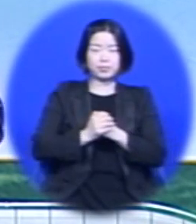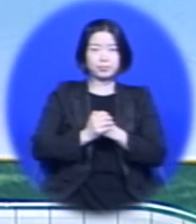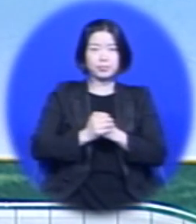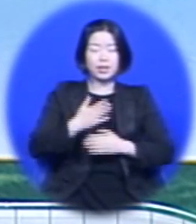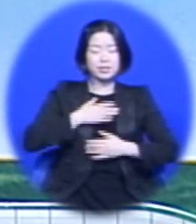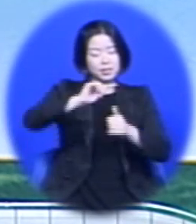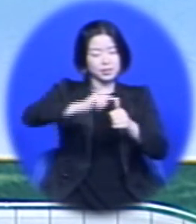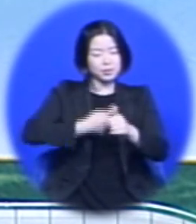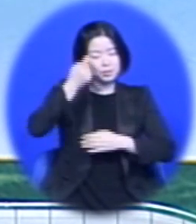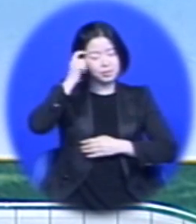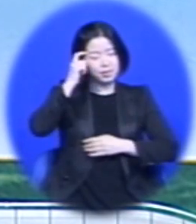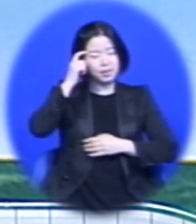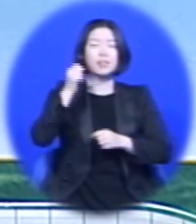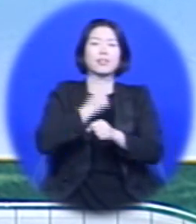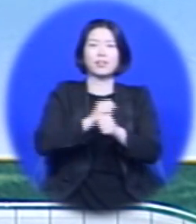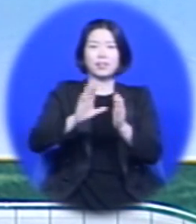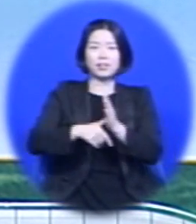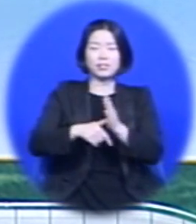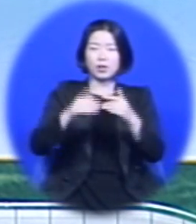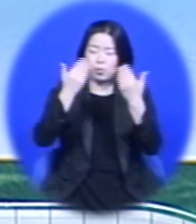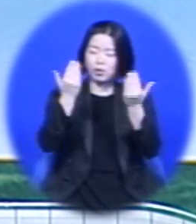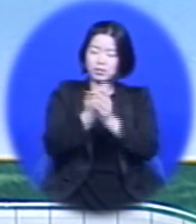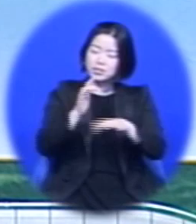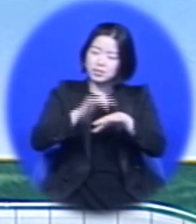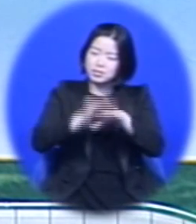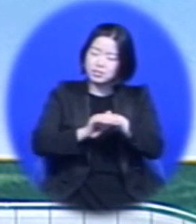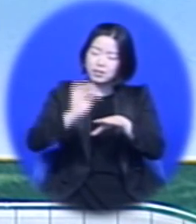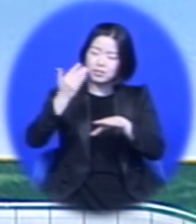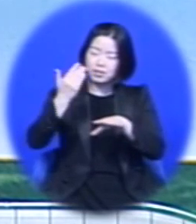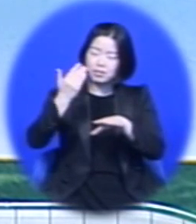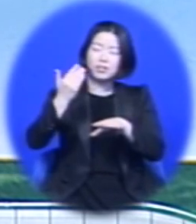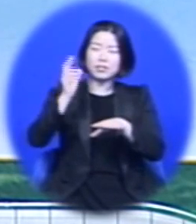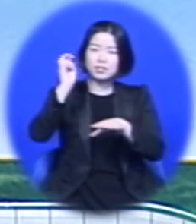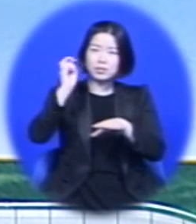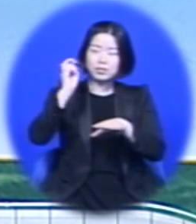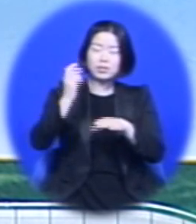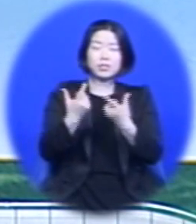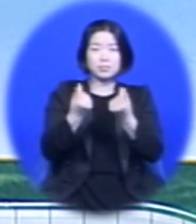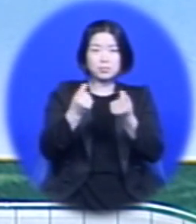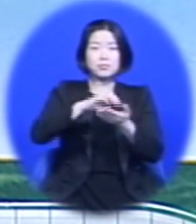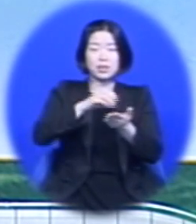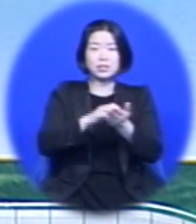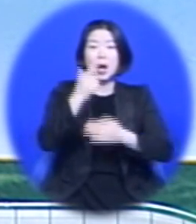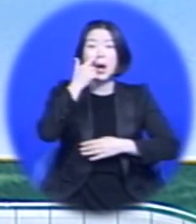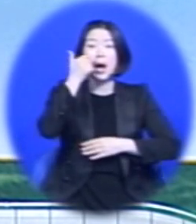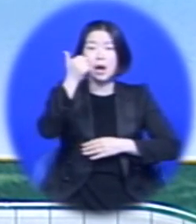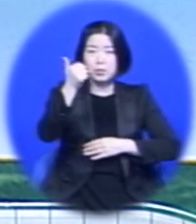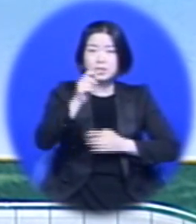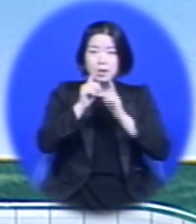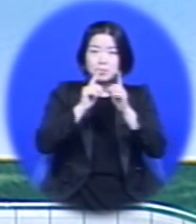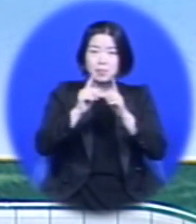저 스스로 생각하기에 이제는 완전히 습관이 됐나 보다 생각이 들 만큼 저는 그냥 아버지라는 말을